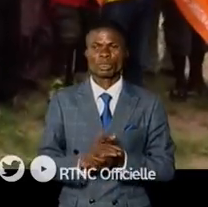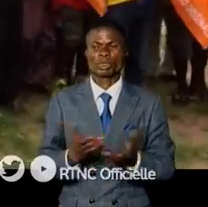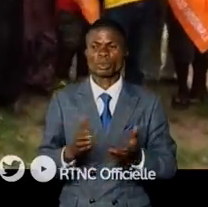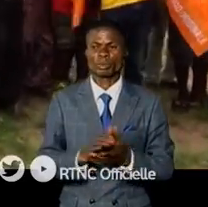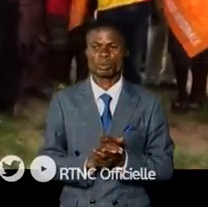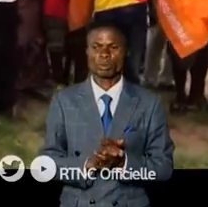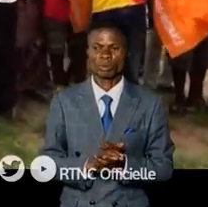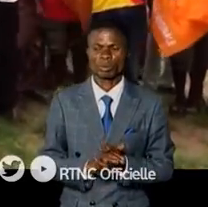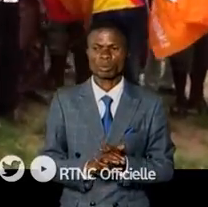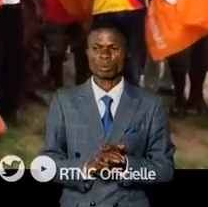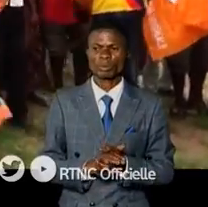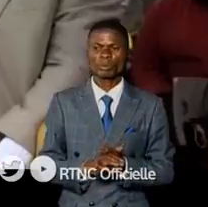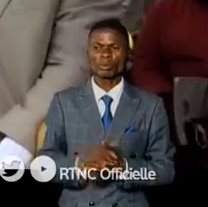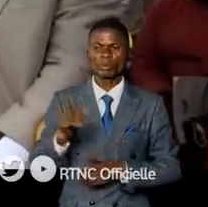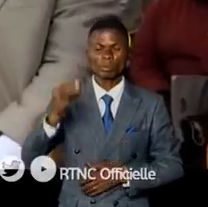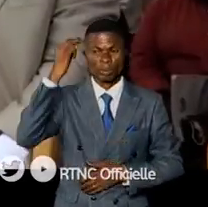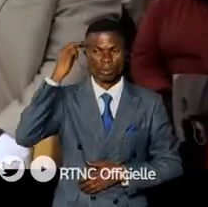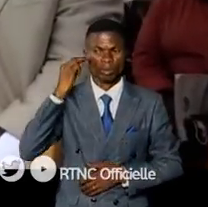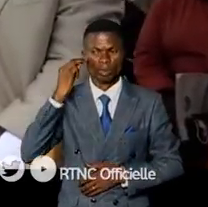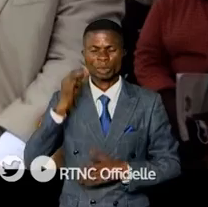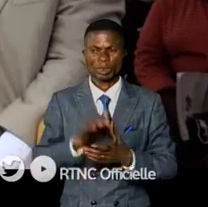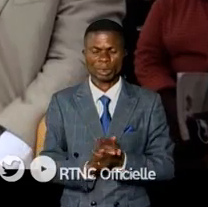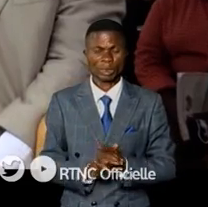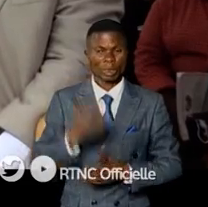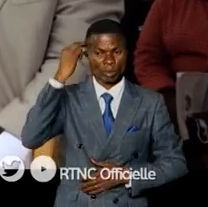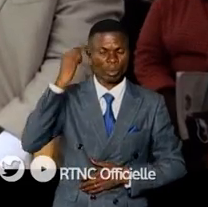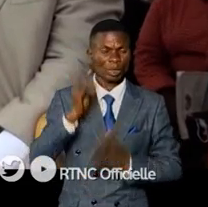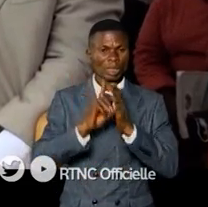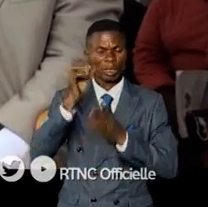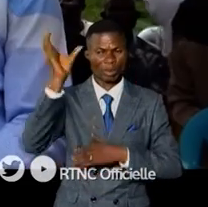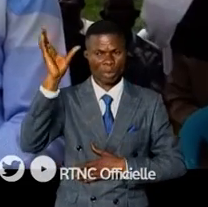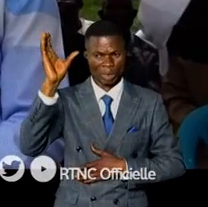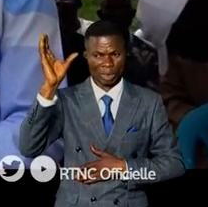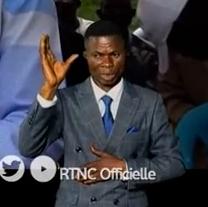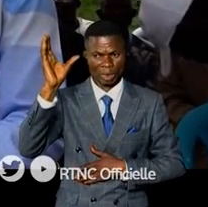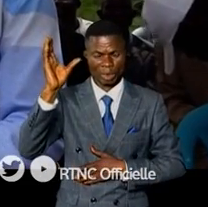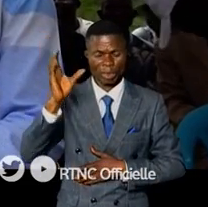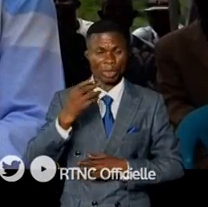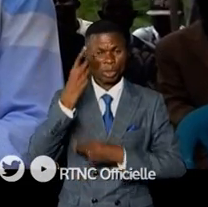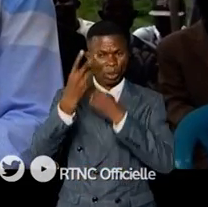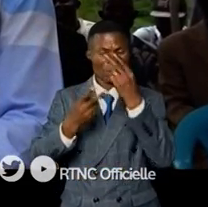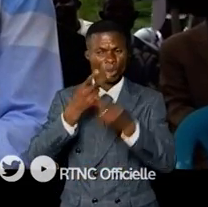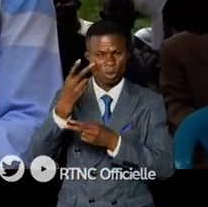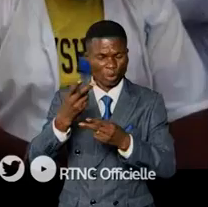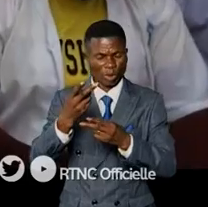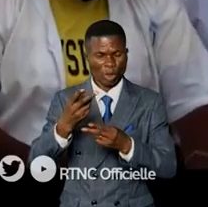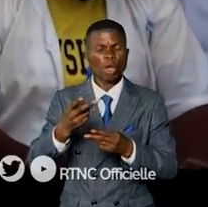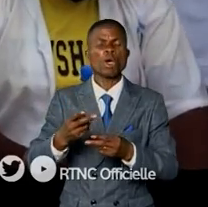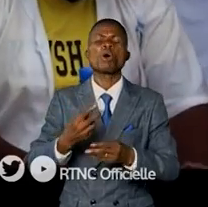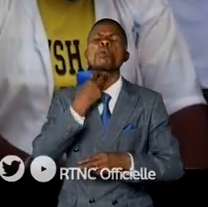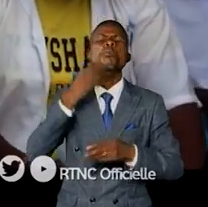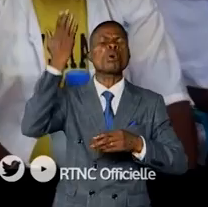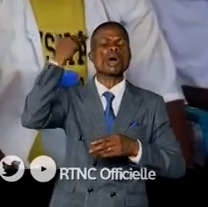l'État, Félix-Antoine Tshisekedi Tshilombo. Dans cette vision, Jimmy Kulupombo, ministre du Développement rural, a fait du problème de désenclavement de la